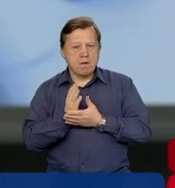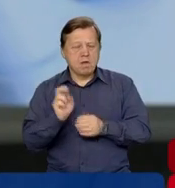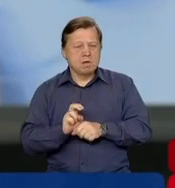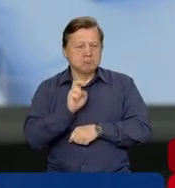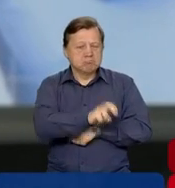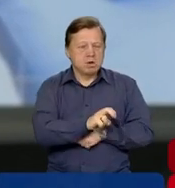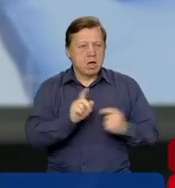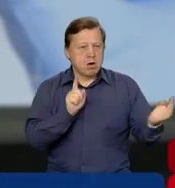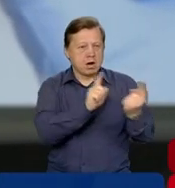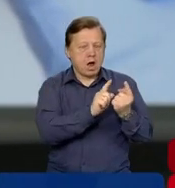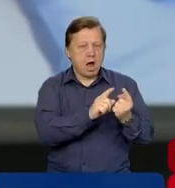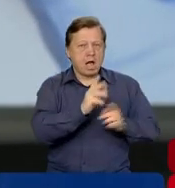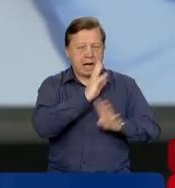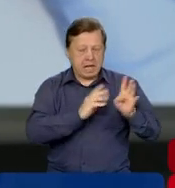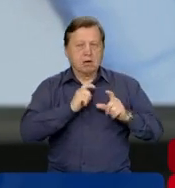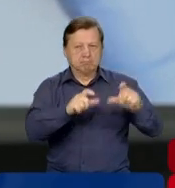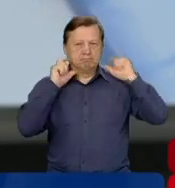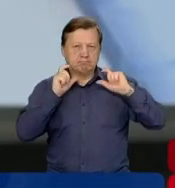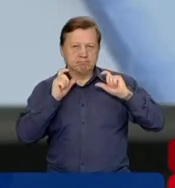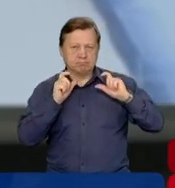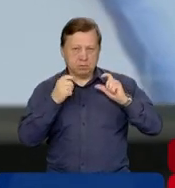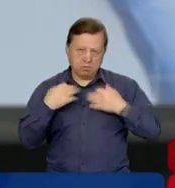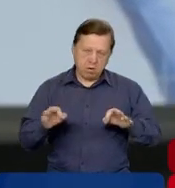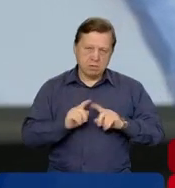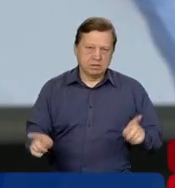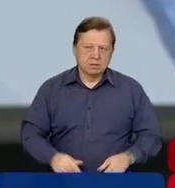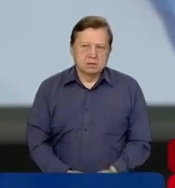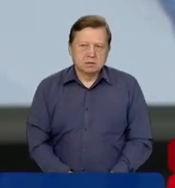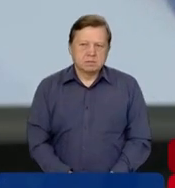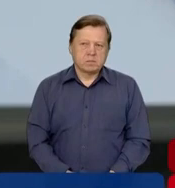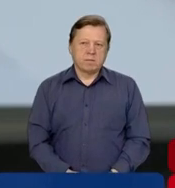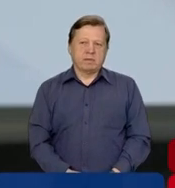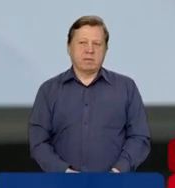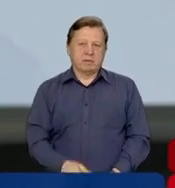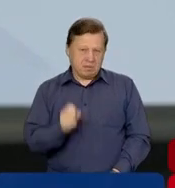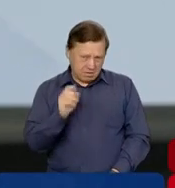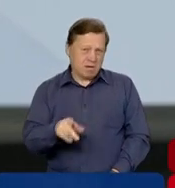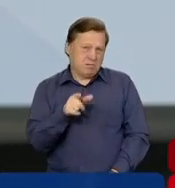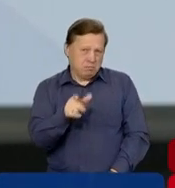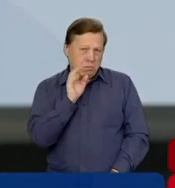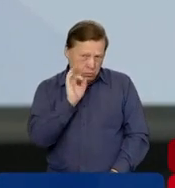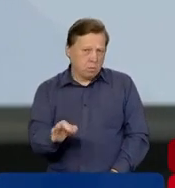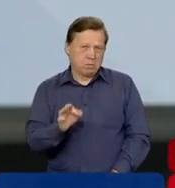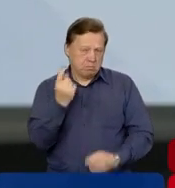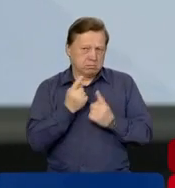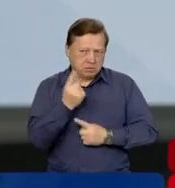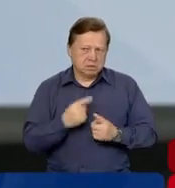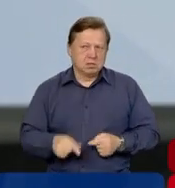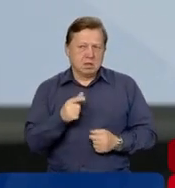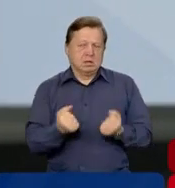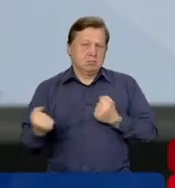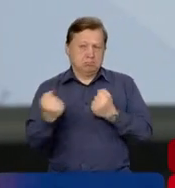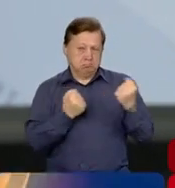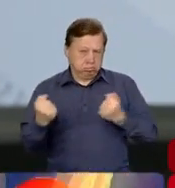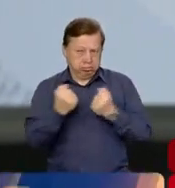bezpośredni kontakt z klientem. Dziękuję i pozdrawiam. No tak, to jest sensowne rozwiązanie, jeżeli jeździ pani jako kierowca